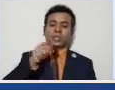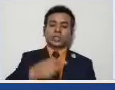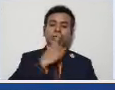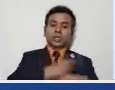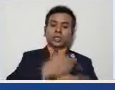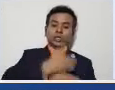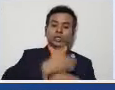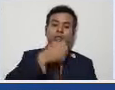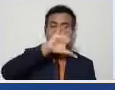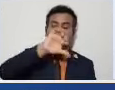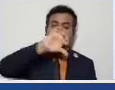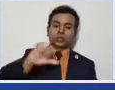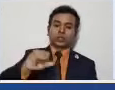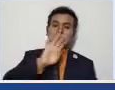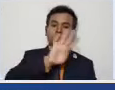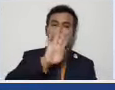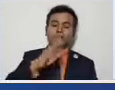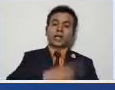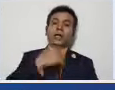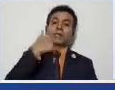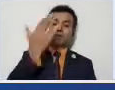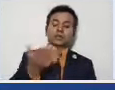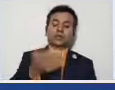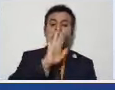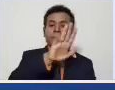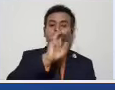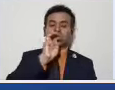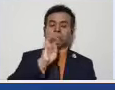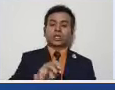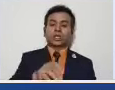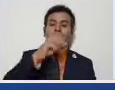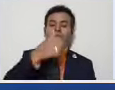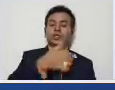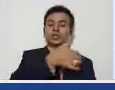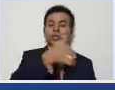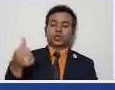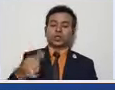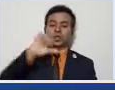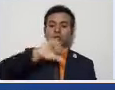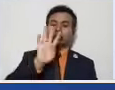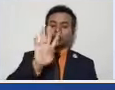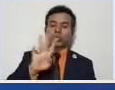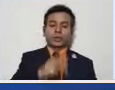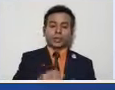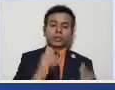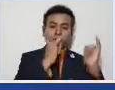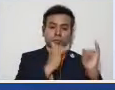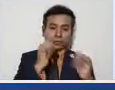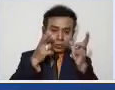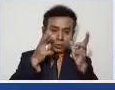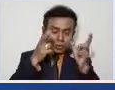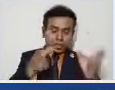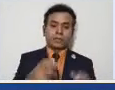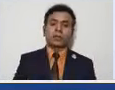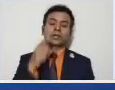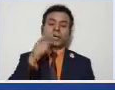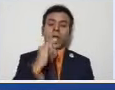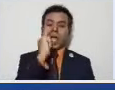আছে 9638টি যেটা ঢাকা মহানগরে 3944টি এবং ঢাকা সিটির বাইরে বিভিন্ন